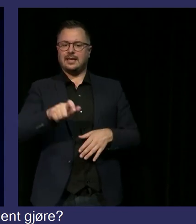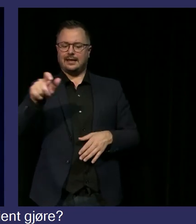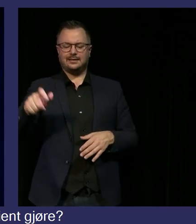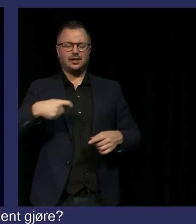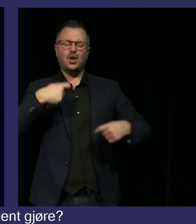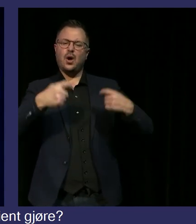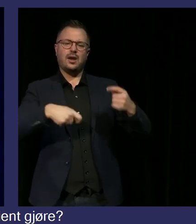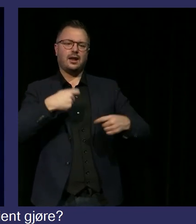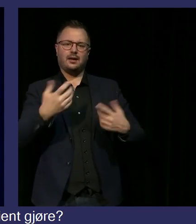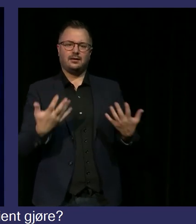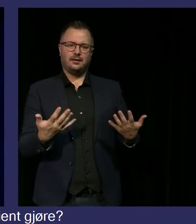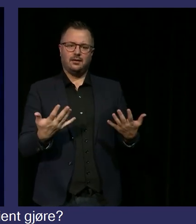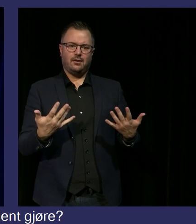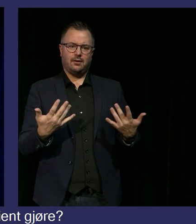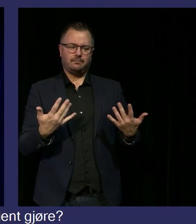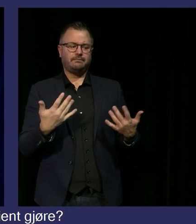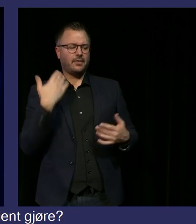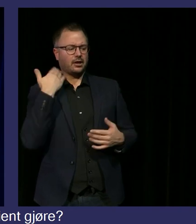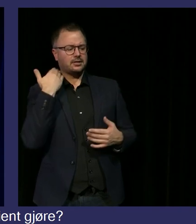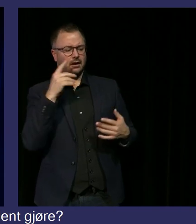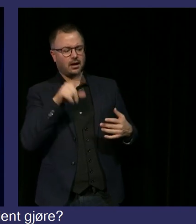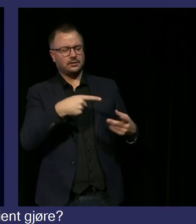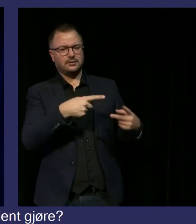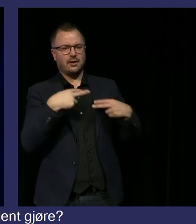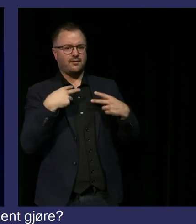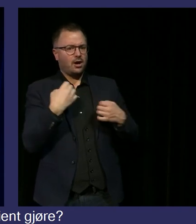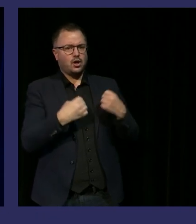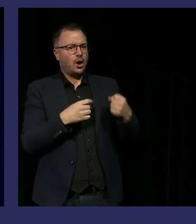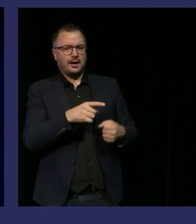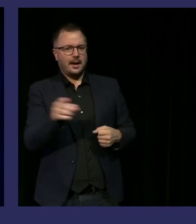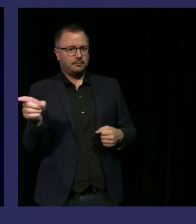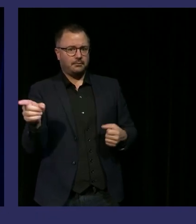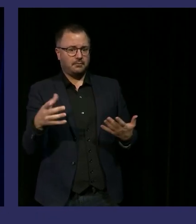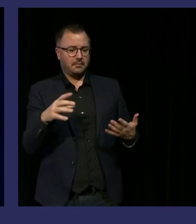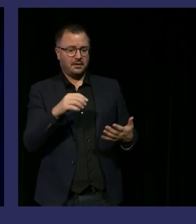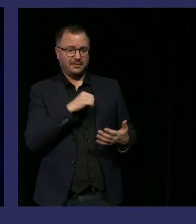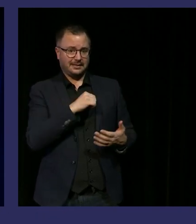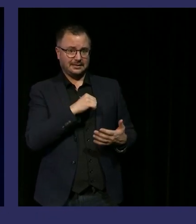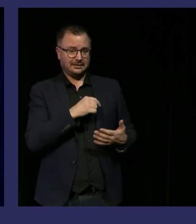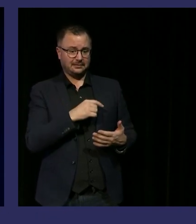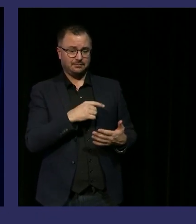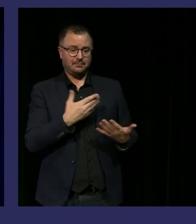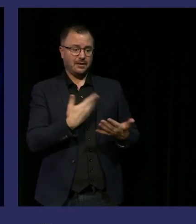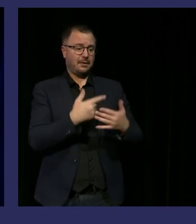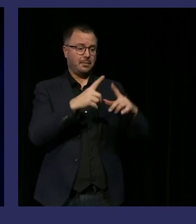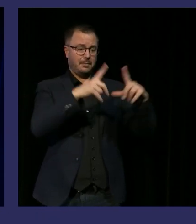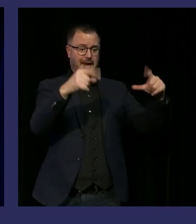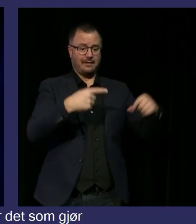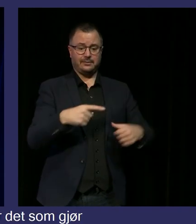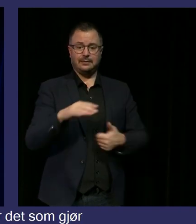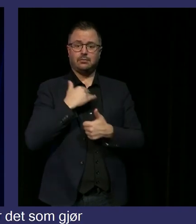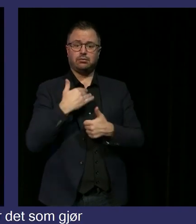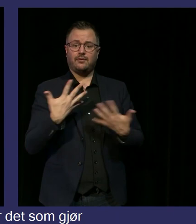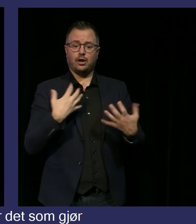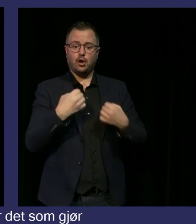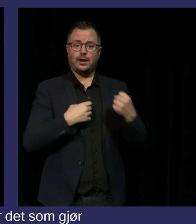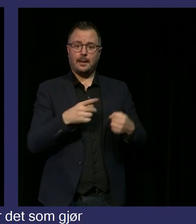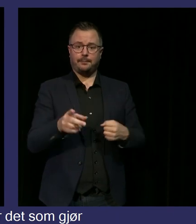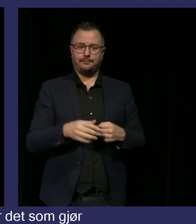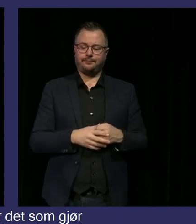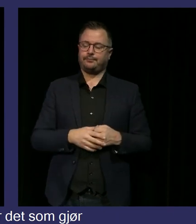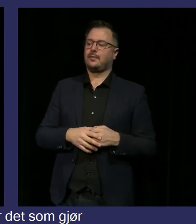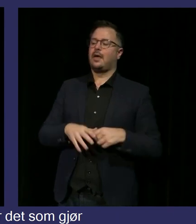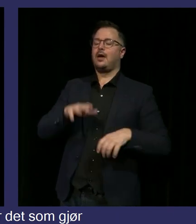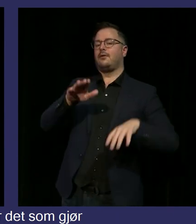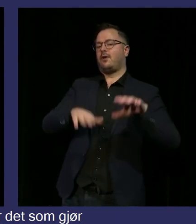gjøre? Og hva gjør de erfaringsvis, hver enkelt pasient, når de ikke forstår et brev, da, for eksempel? Nei, altså det veldig